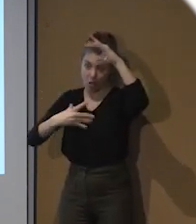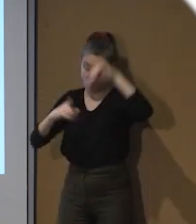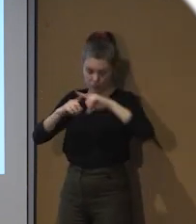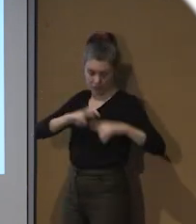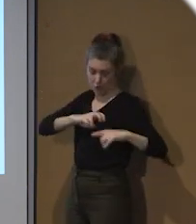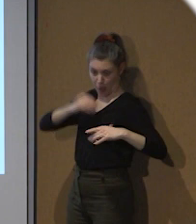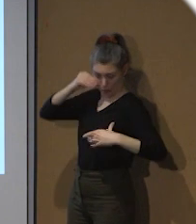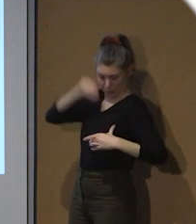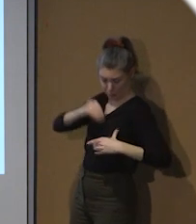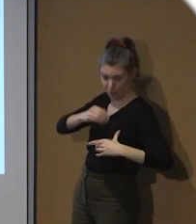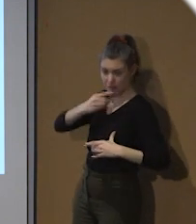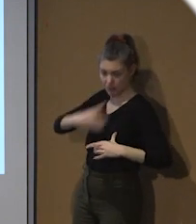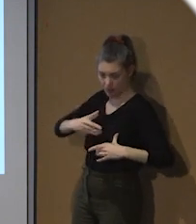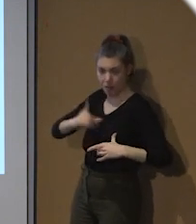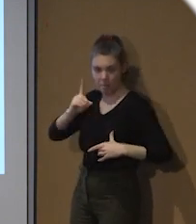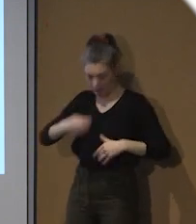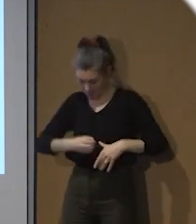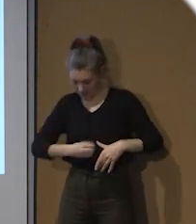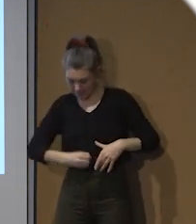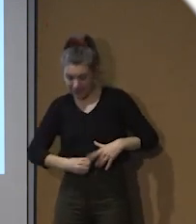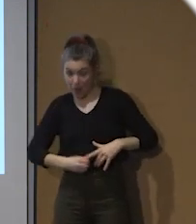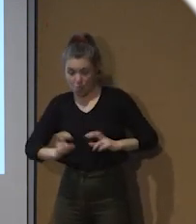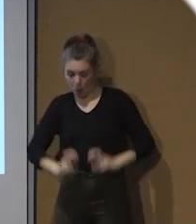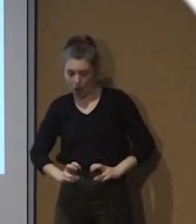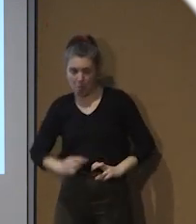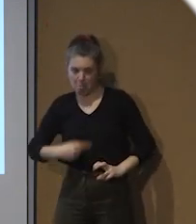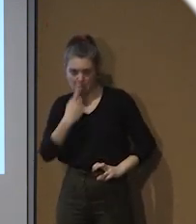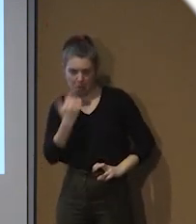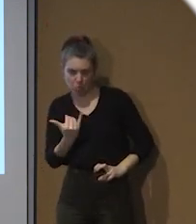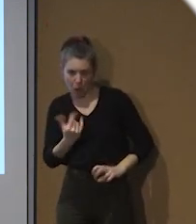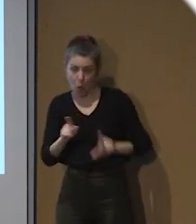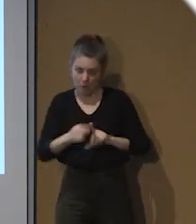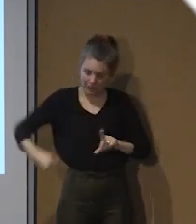du débit sanguin de l'intestin et aussi du rein. Ça, c'est sûr.